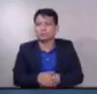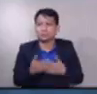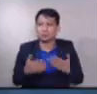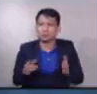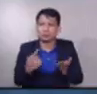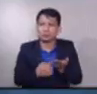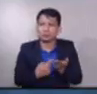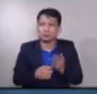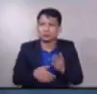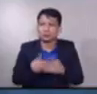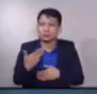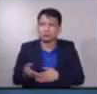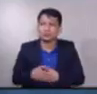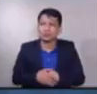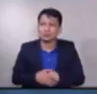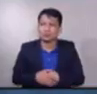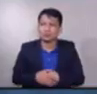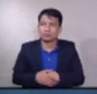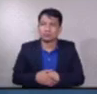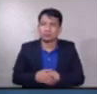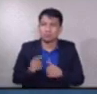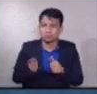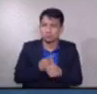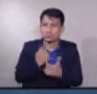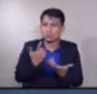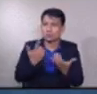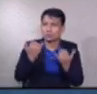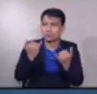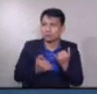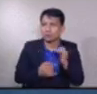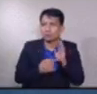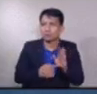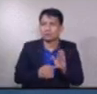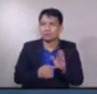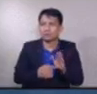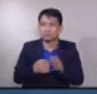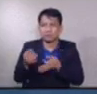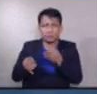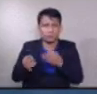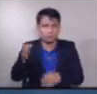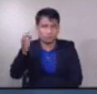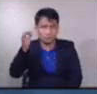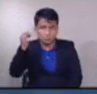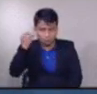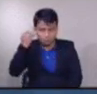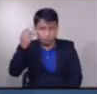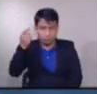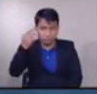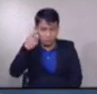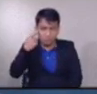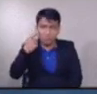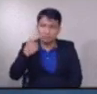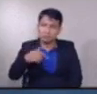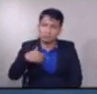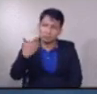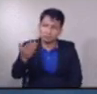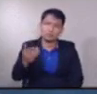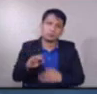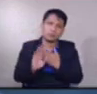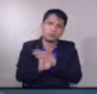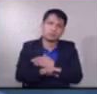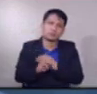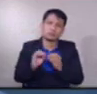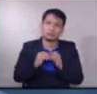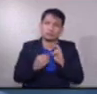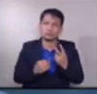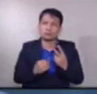pag-usapan pa natin yan mamaya, Junbert. Unang bahagi pa lamang po yan ang ating paghilatis kay Junbert Gigayuma. Sa aming